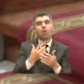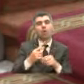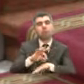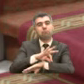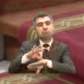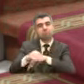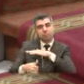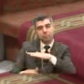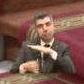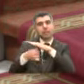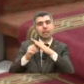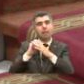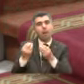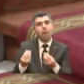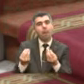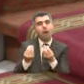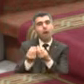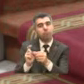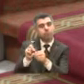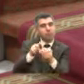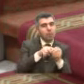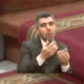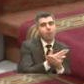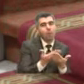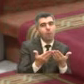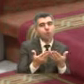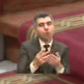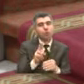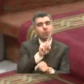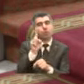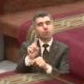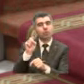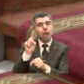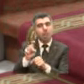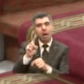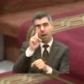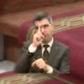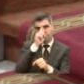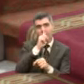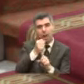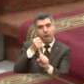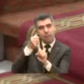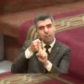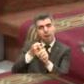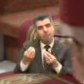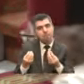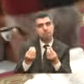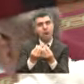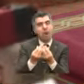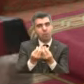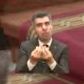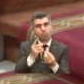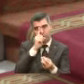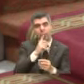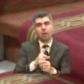اطار اتفاقيات مع مختلف الشركاء خاصه الجماعات الترابيه. وحنا الان تنشتغلوا كذلك على الحد من